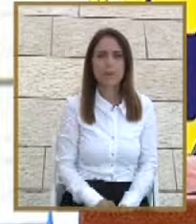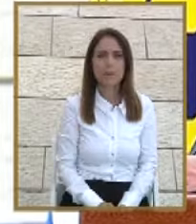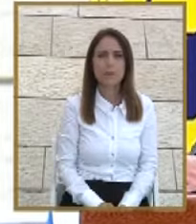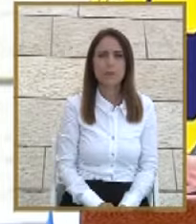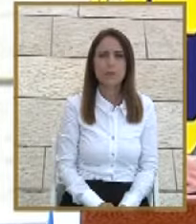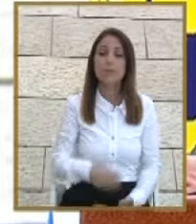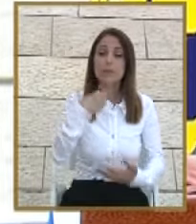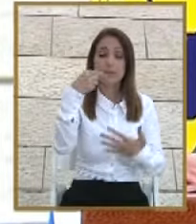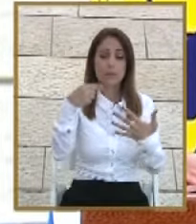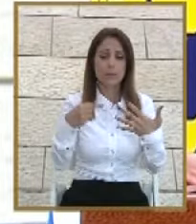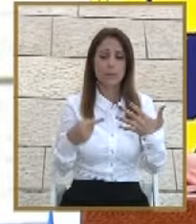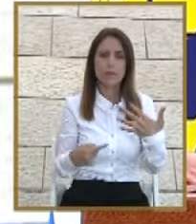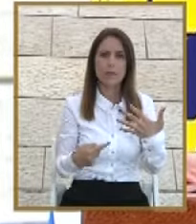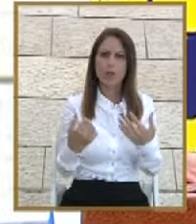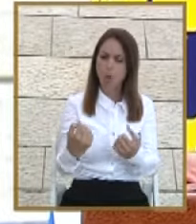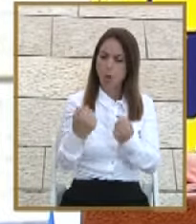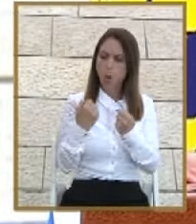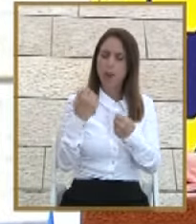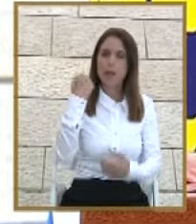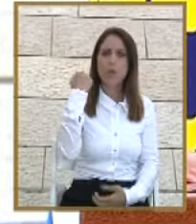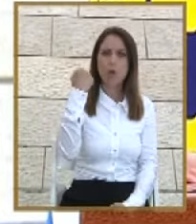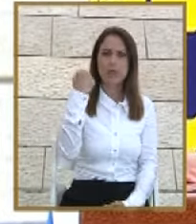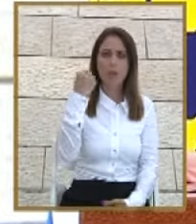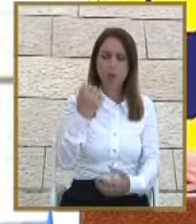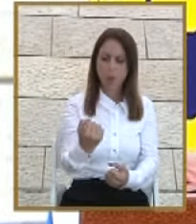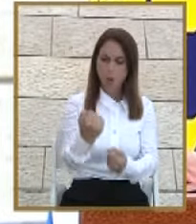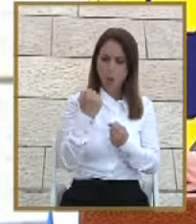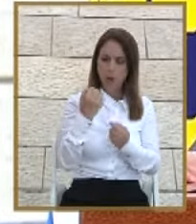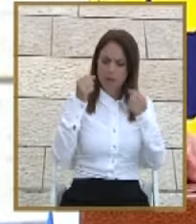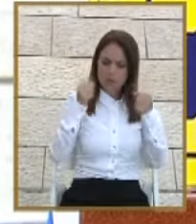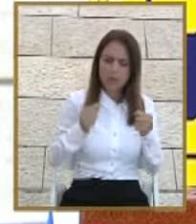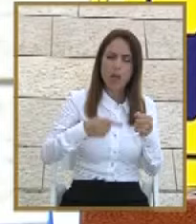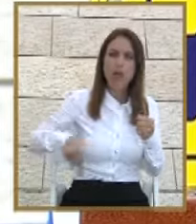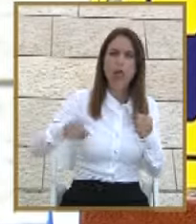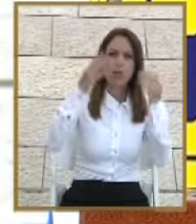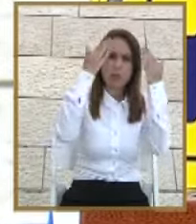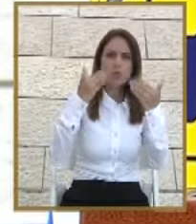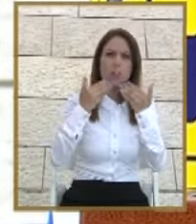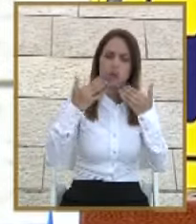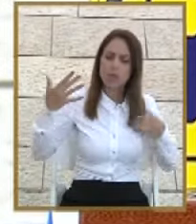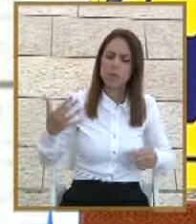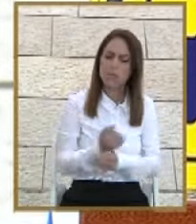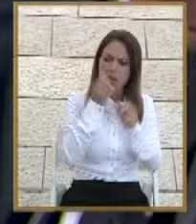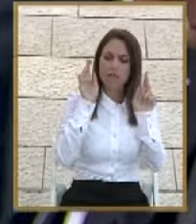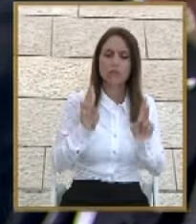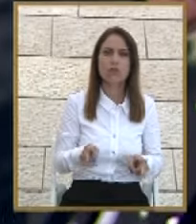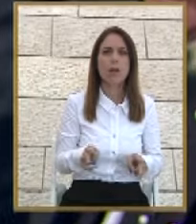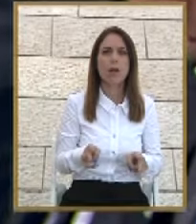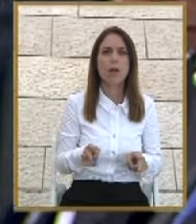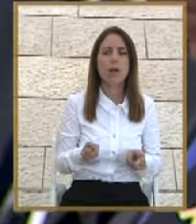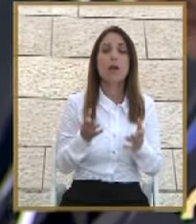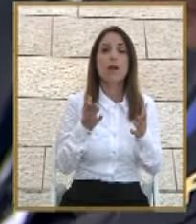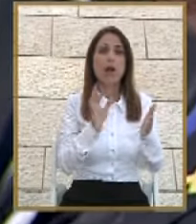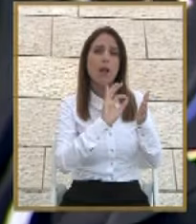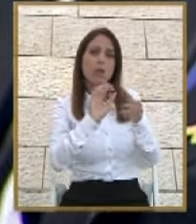כל אלה משמשים עוגנים של עוצמה, עוגנים שיבטיחו לנו בעזרת השם את הניצחון. כך